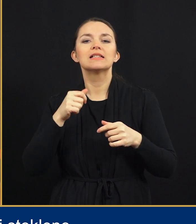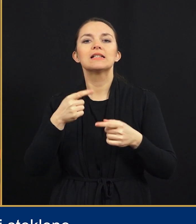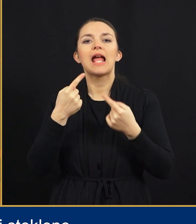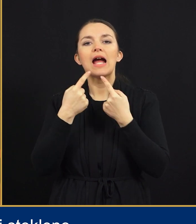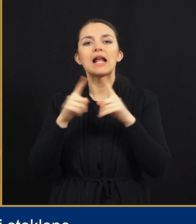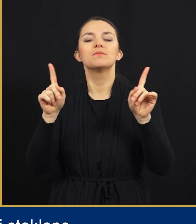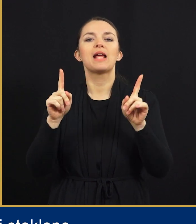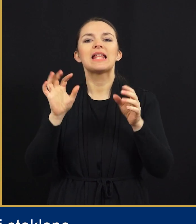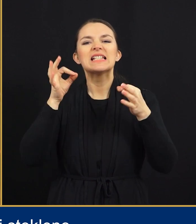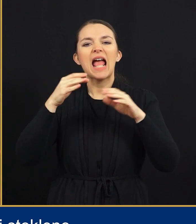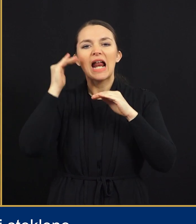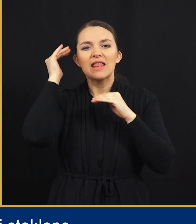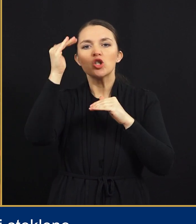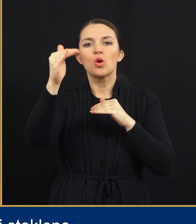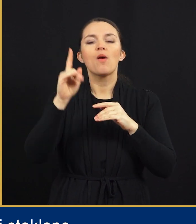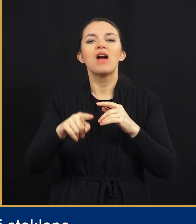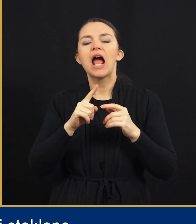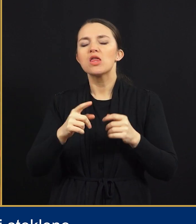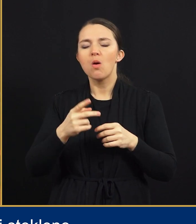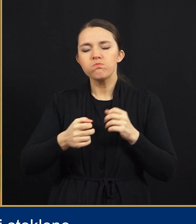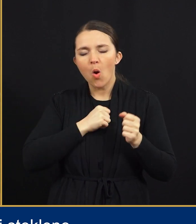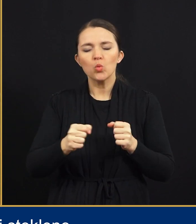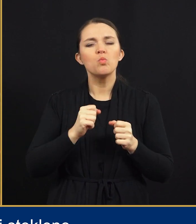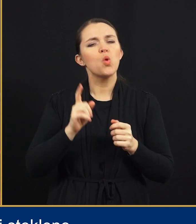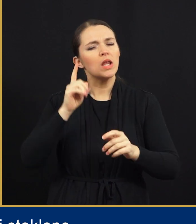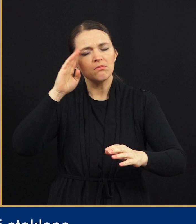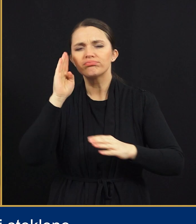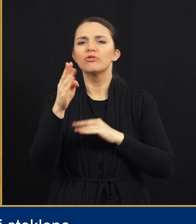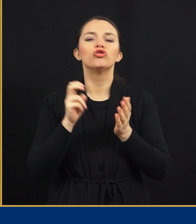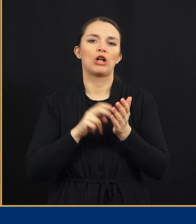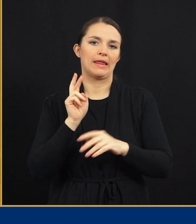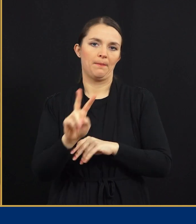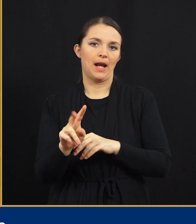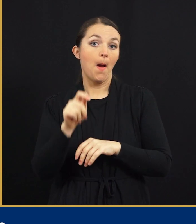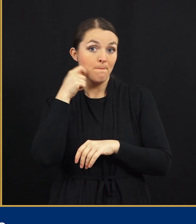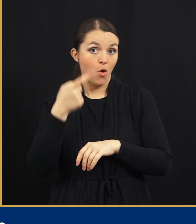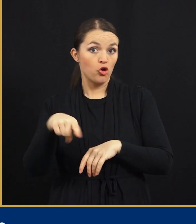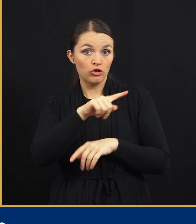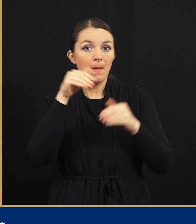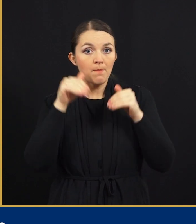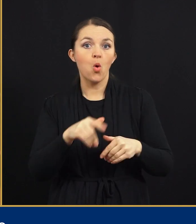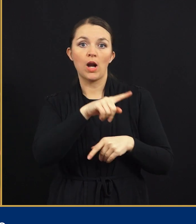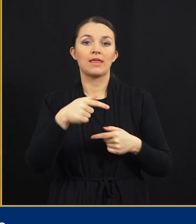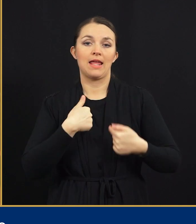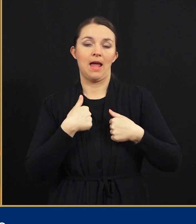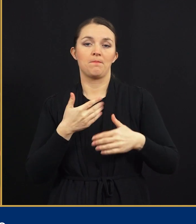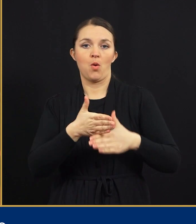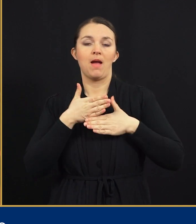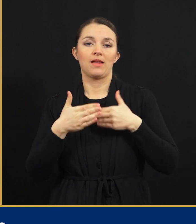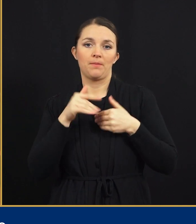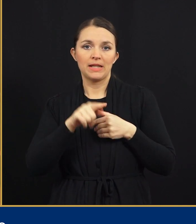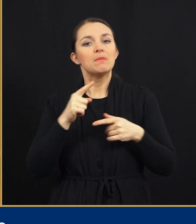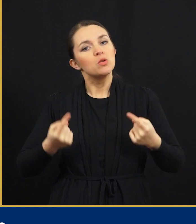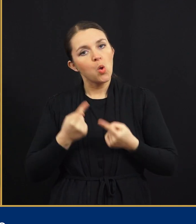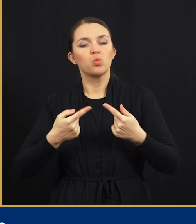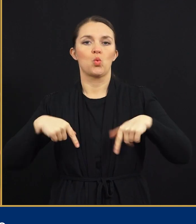prebijati steklene stropove, pogumno in smelo še naprej. Moški pa nam morate pri tem pomagati in